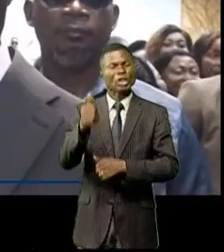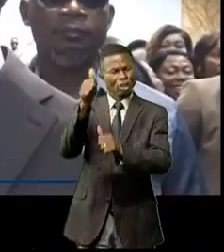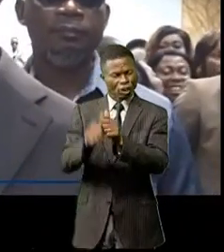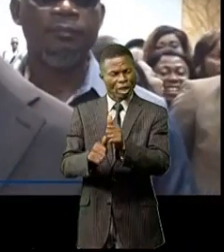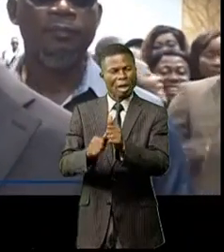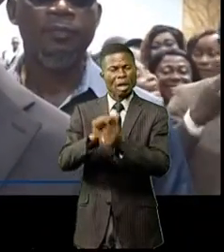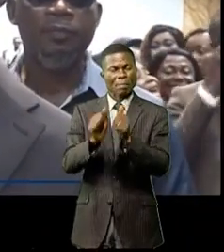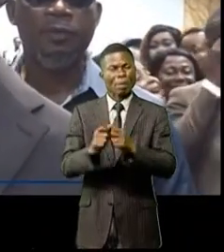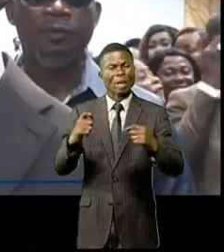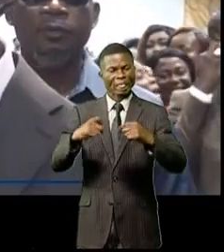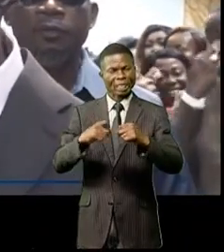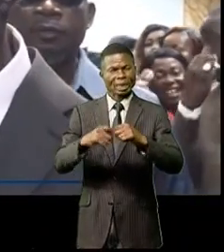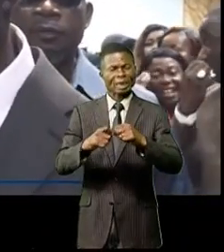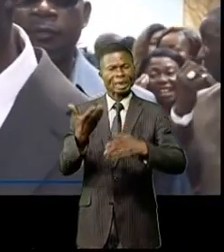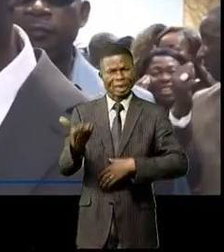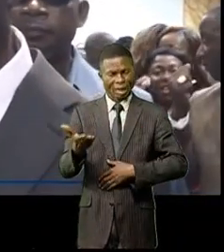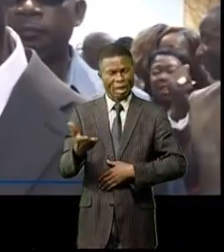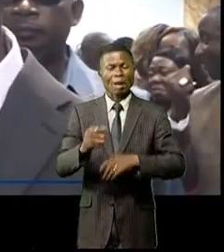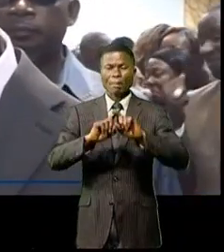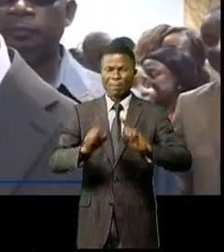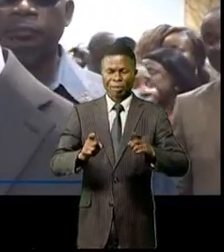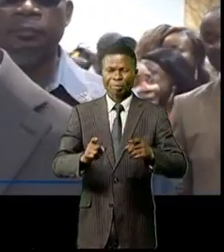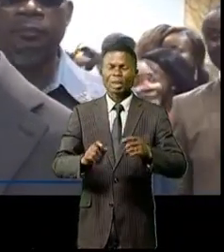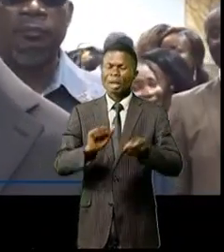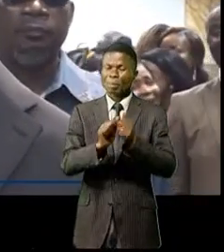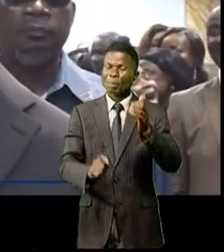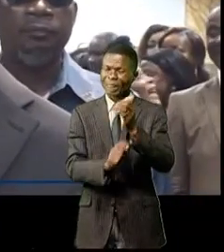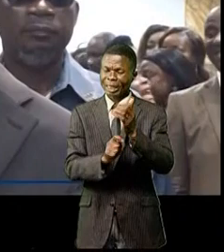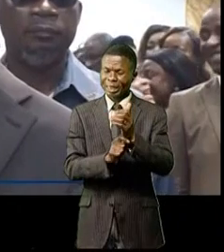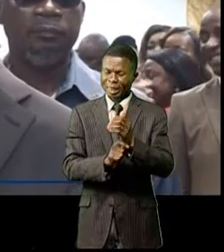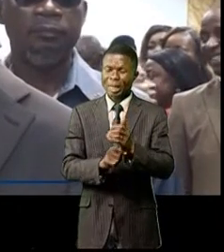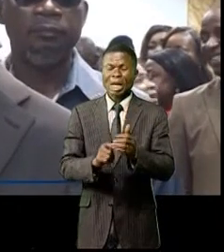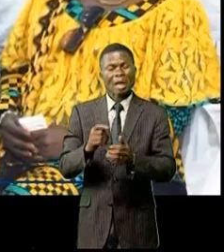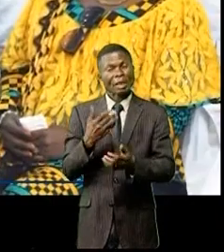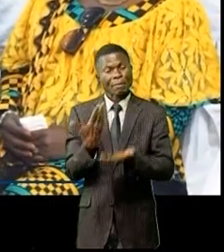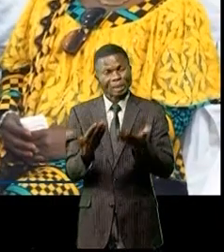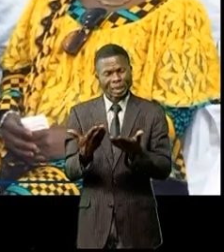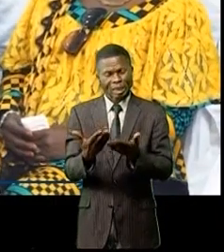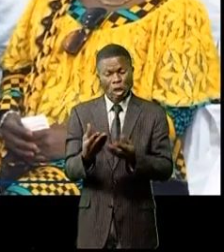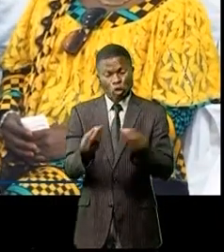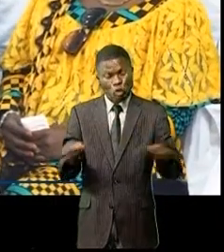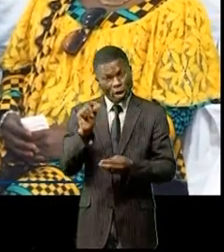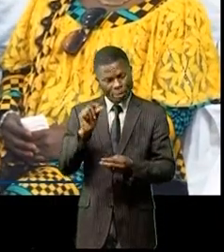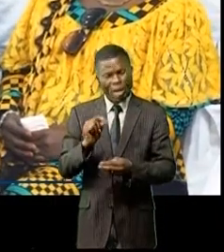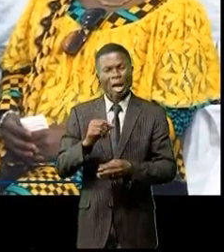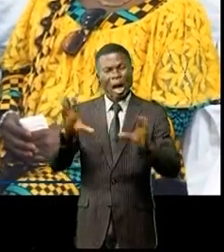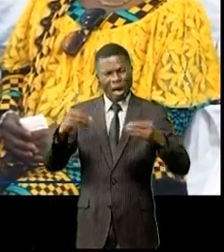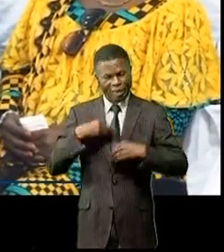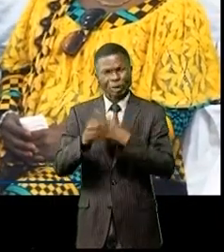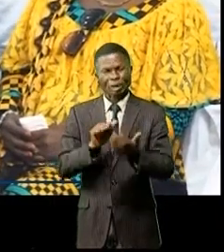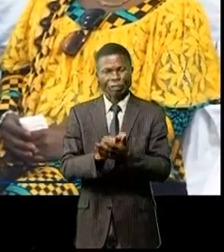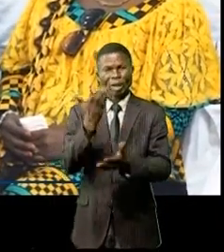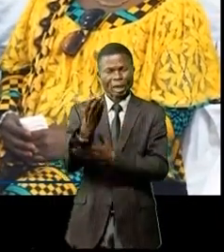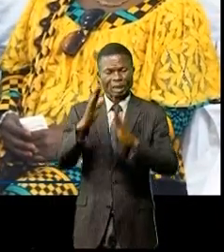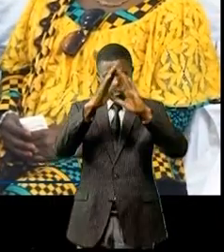techniques. Donc, il faut une solution globale, mais là où on peut agir directement, on le fait. Et c'est ce que nous sommes en train de faire depuis que nous avons pris les commandes de la maison.